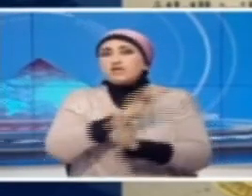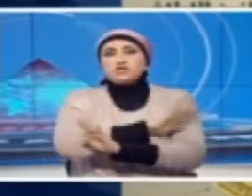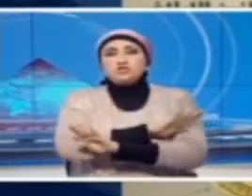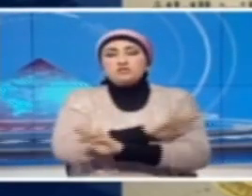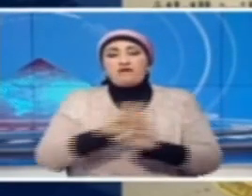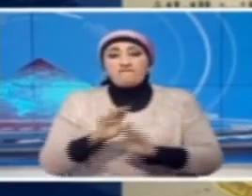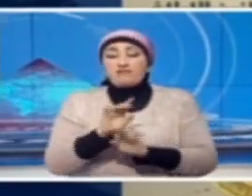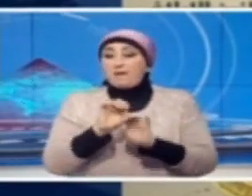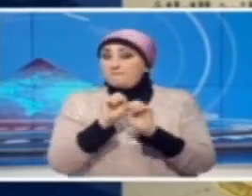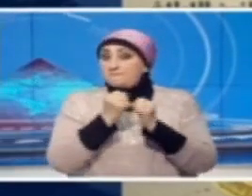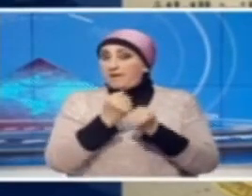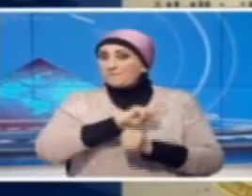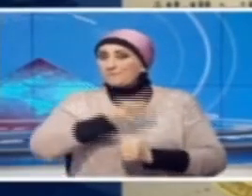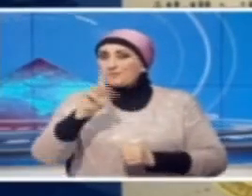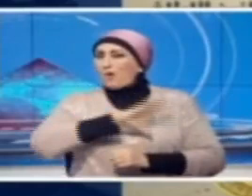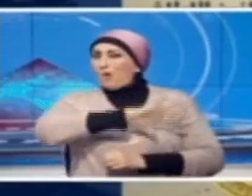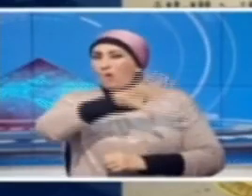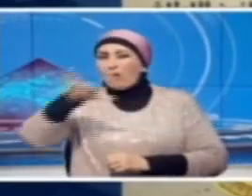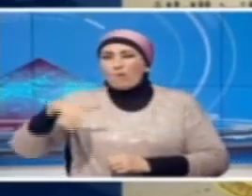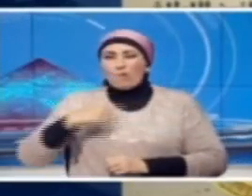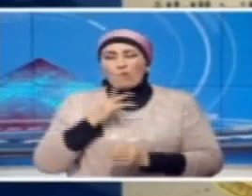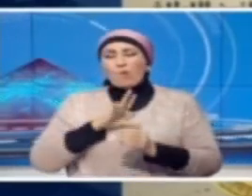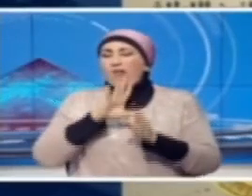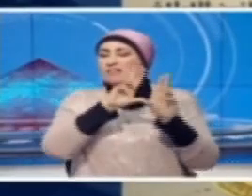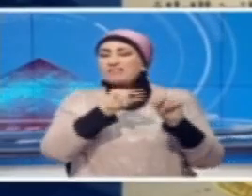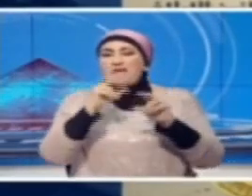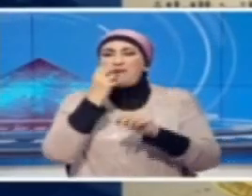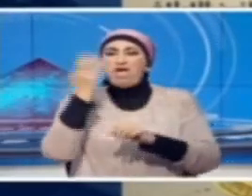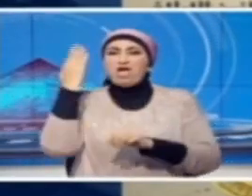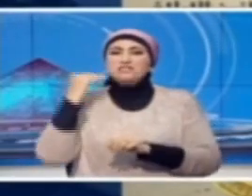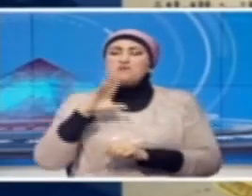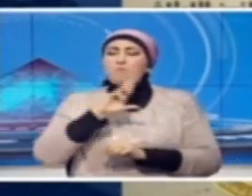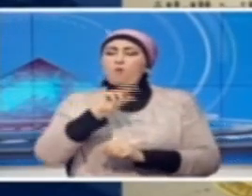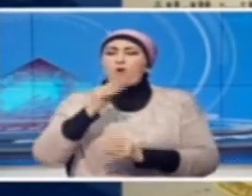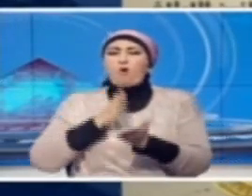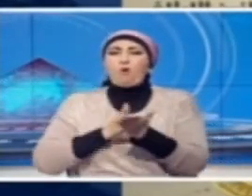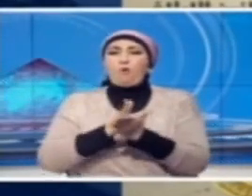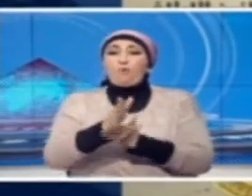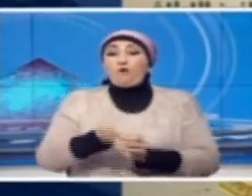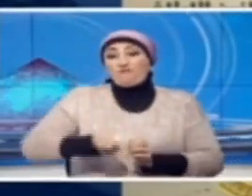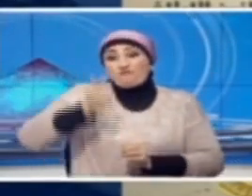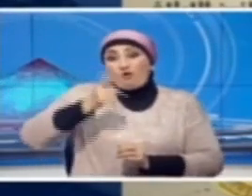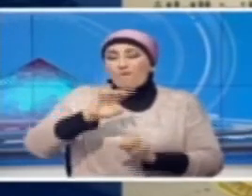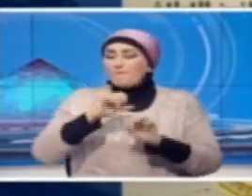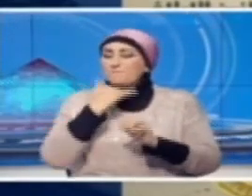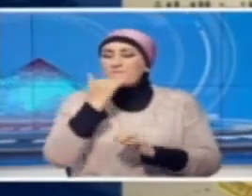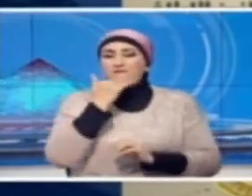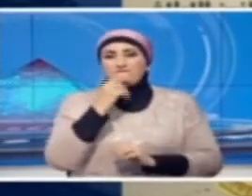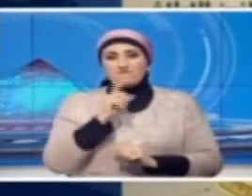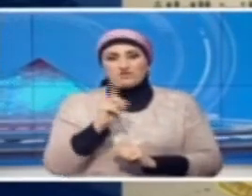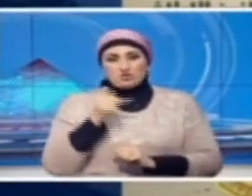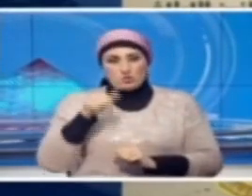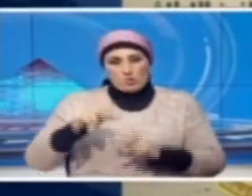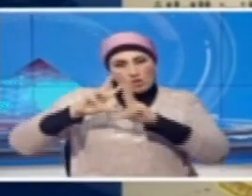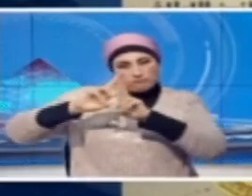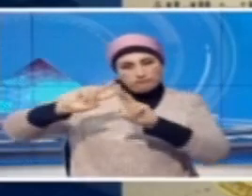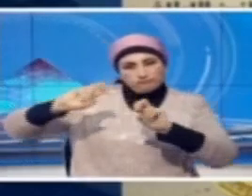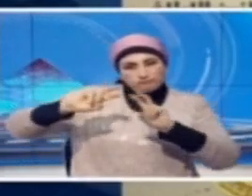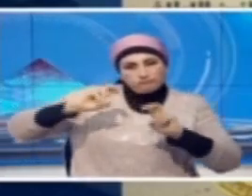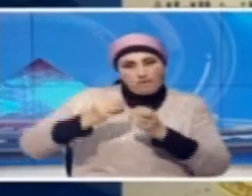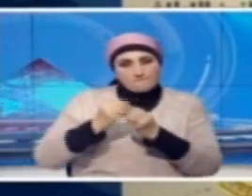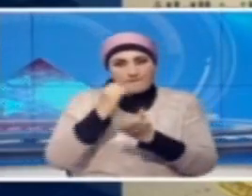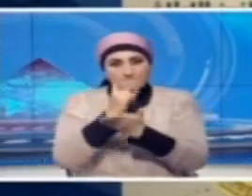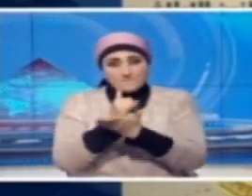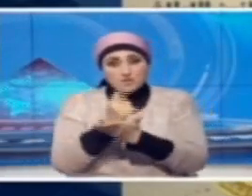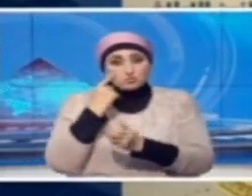والسيرفيس بمحافظة الجمهورية كافة ثابتة كما هي دون أي زيادة، مضيفة أنه يتم إجراء حملات تفتيش بالتعاون مع الجهات